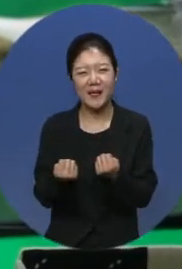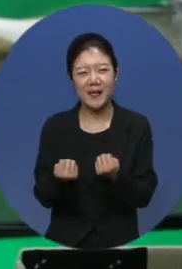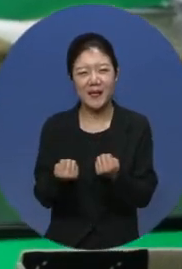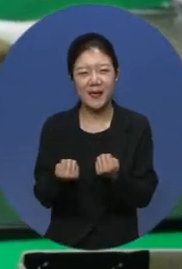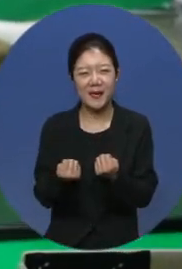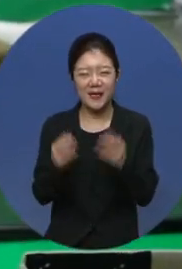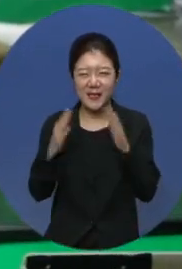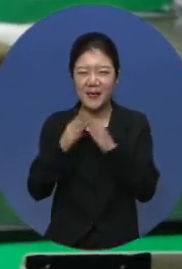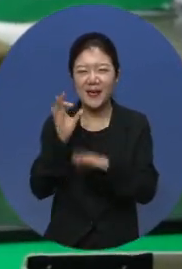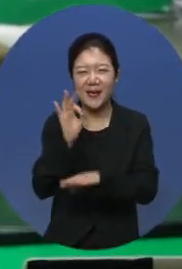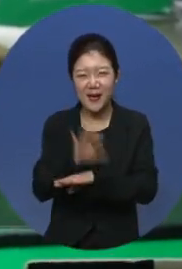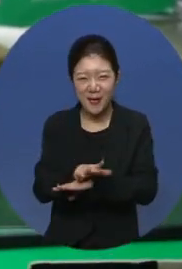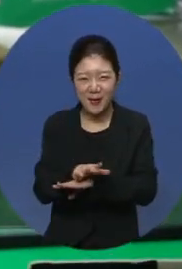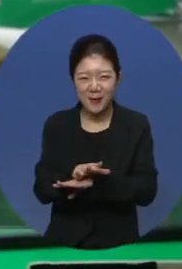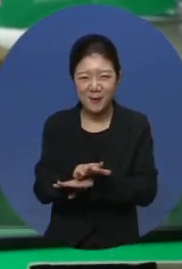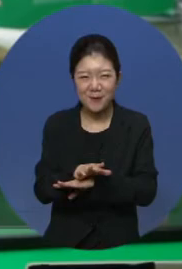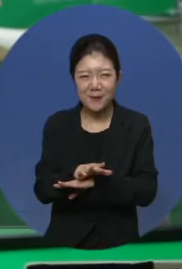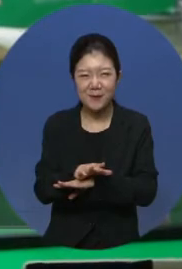집도 사고